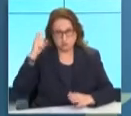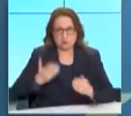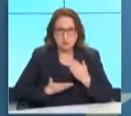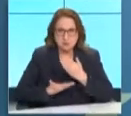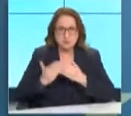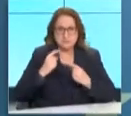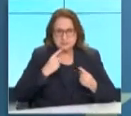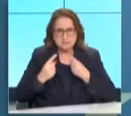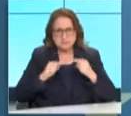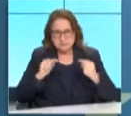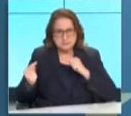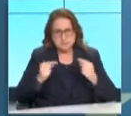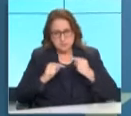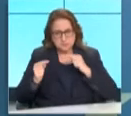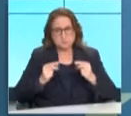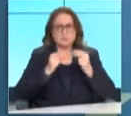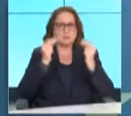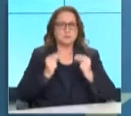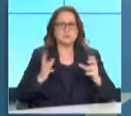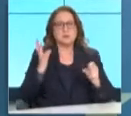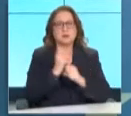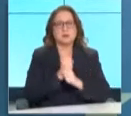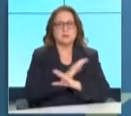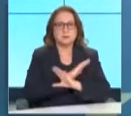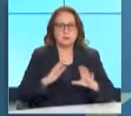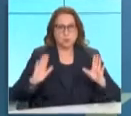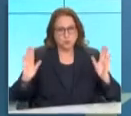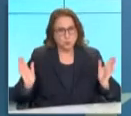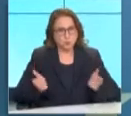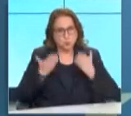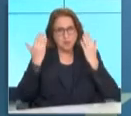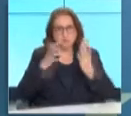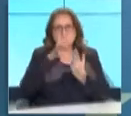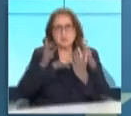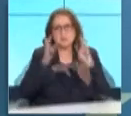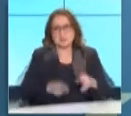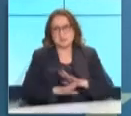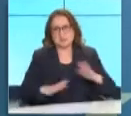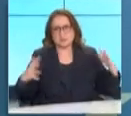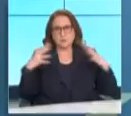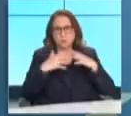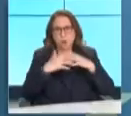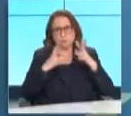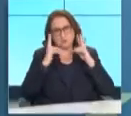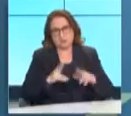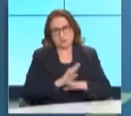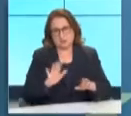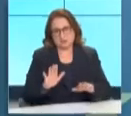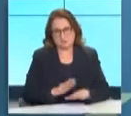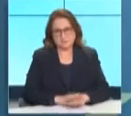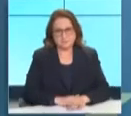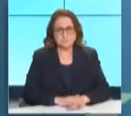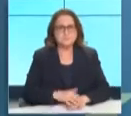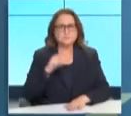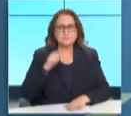επιτυχώς με κοινή συμφωνία τελικά για το κείμενο των συμπερασμάτων. Για τα ζητήματα της ενέργειας,